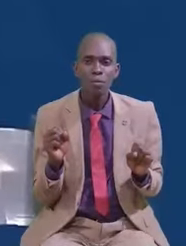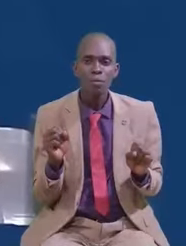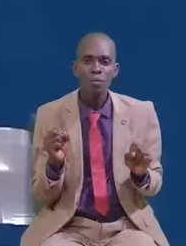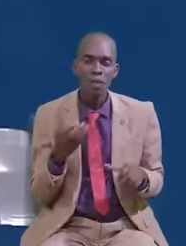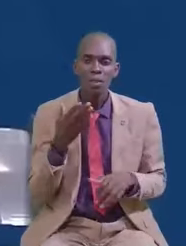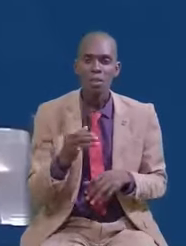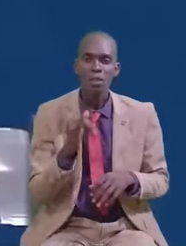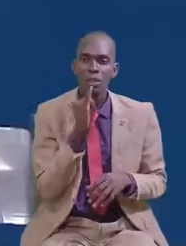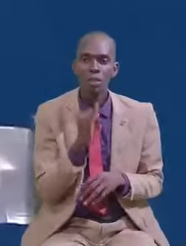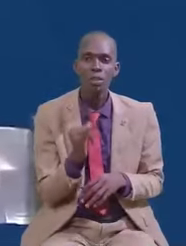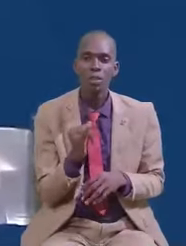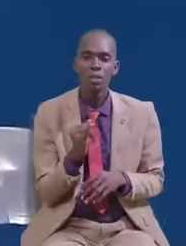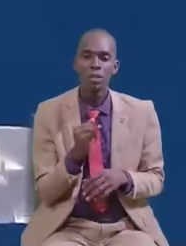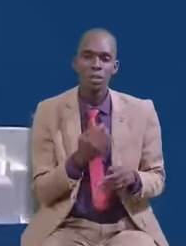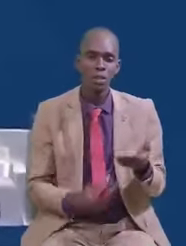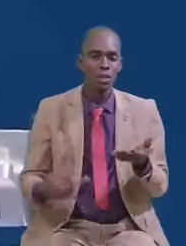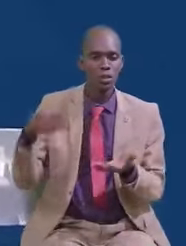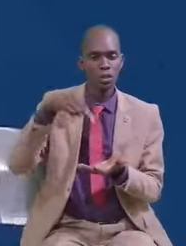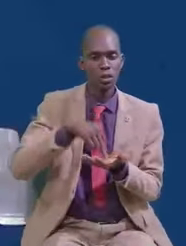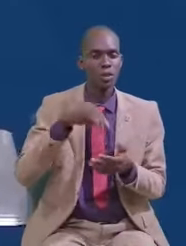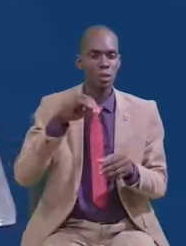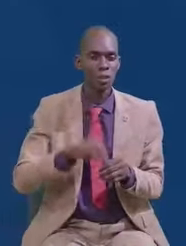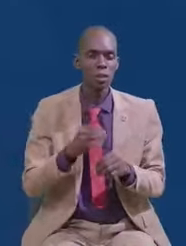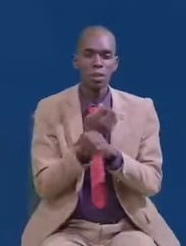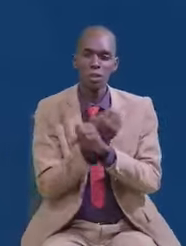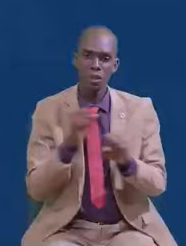Il y a la résurrection dans la rédemption.